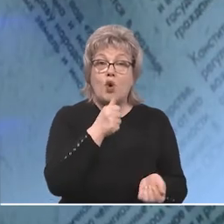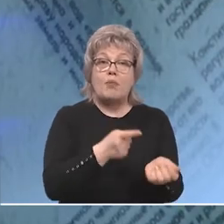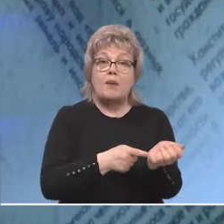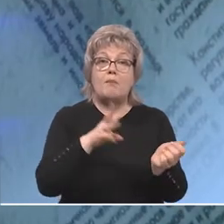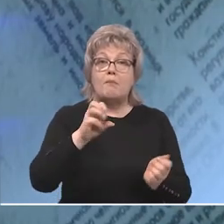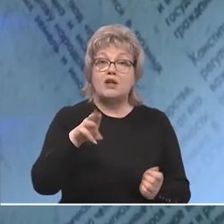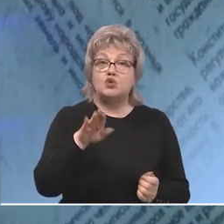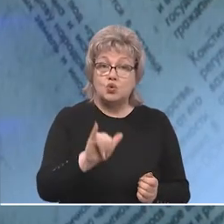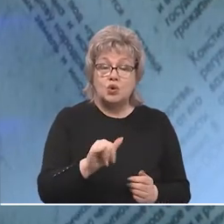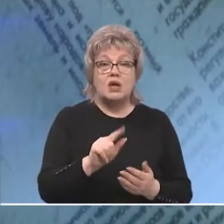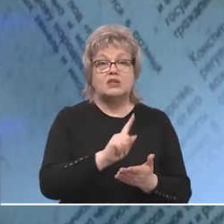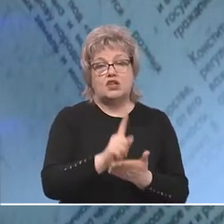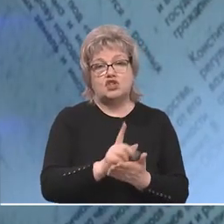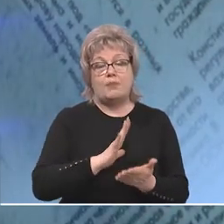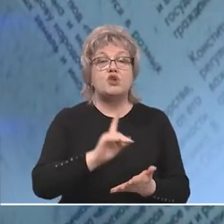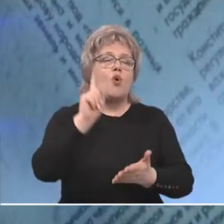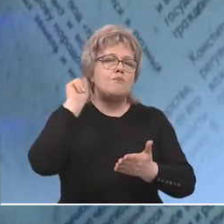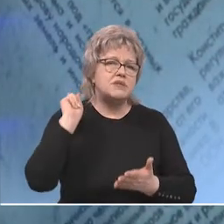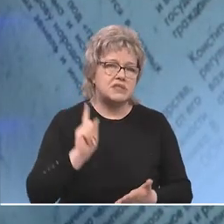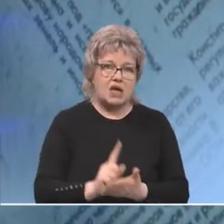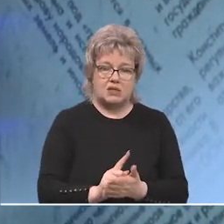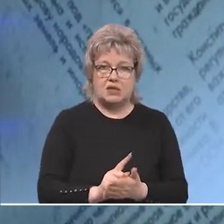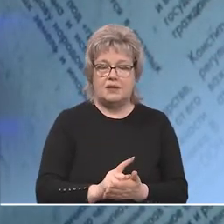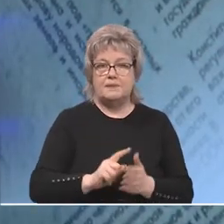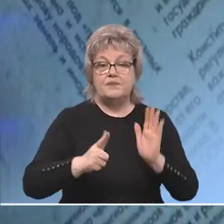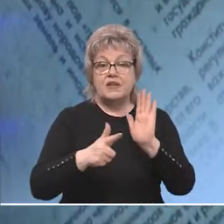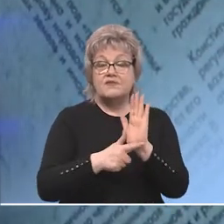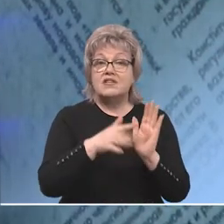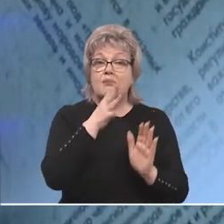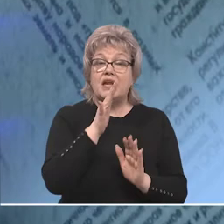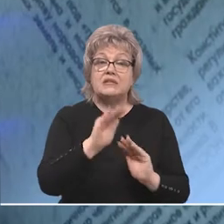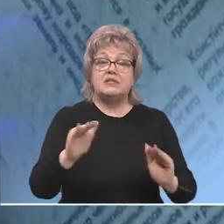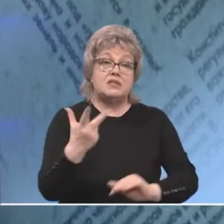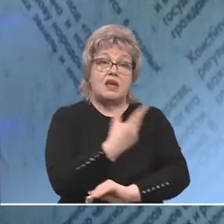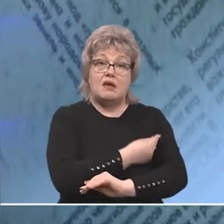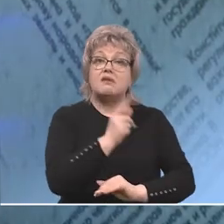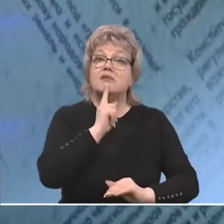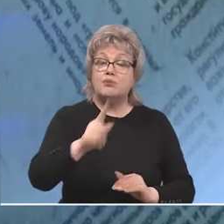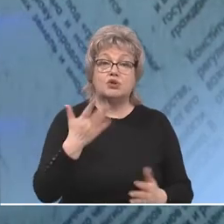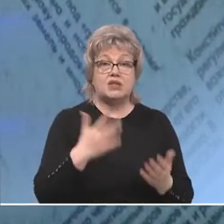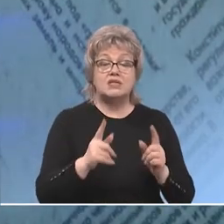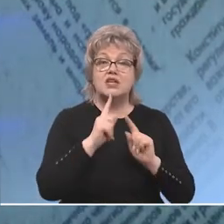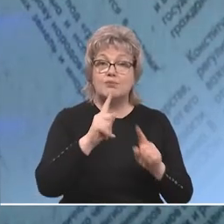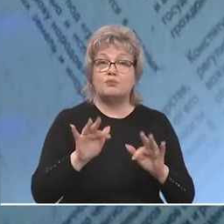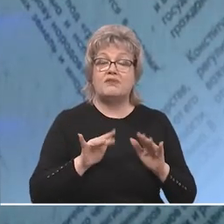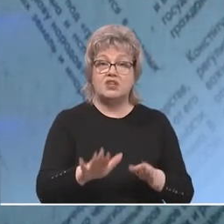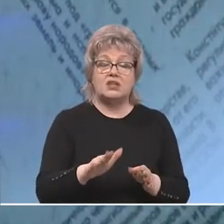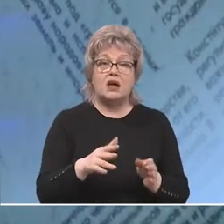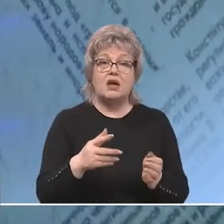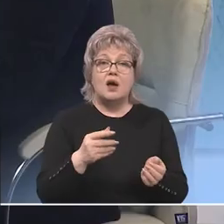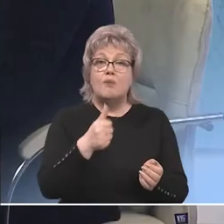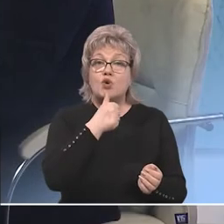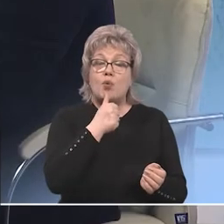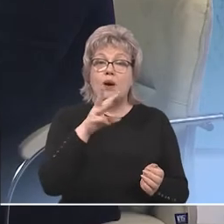является обязательной. Детей не будут ревакцинировать в 7 лет, если у них не будет им проведена проба МАНТУ, потому